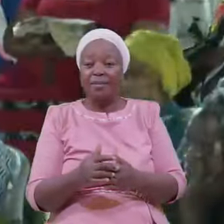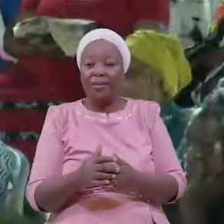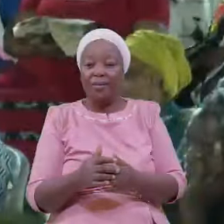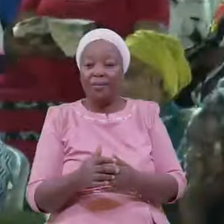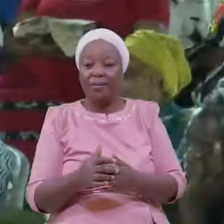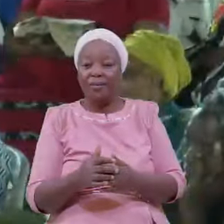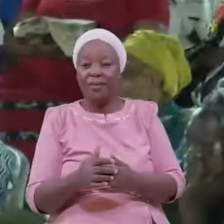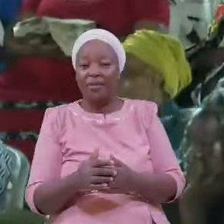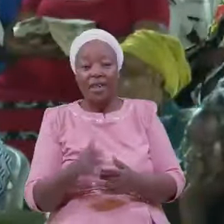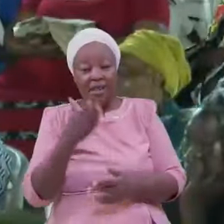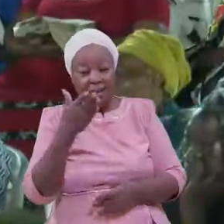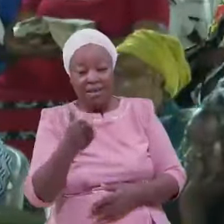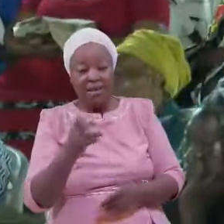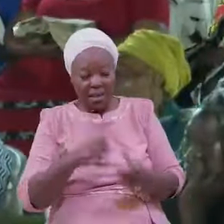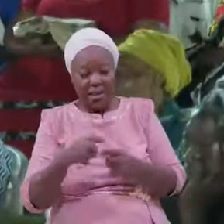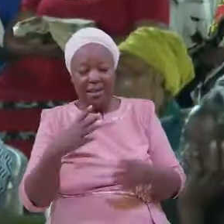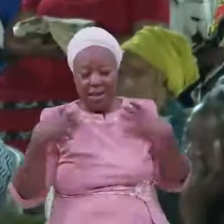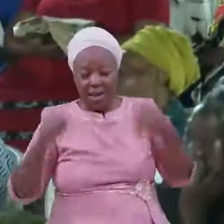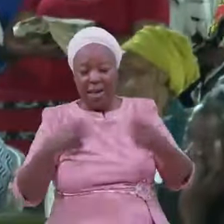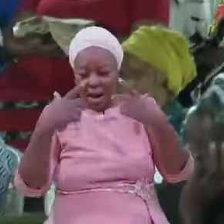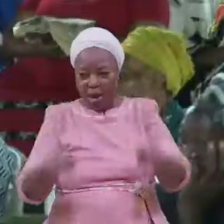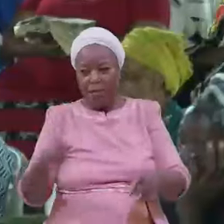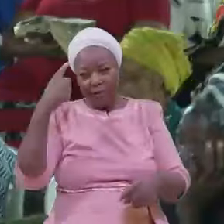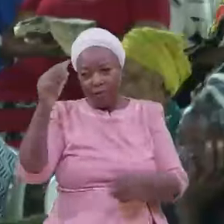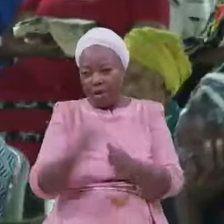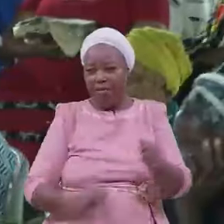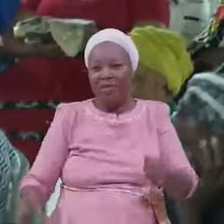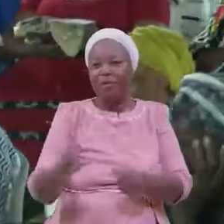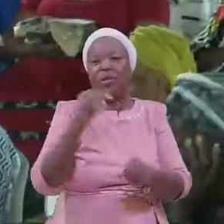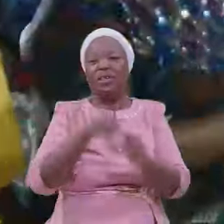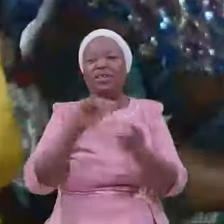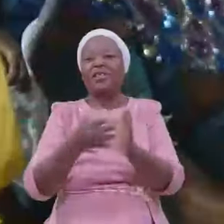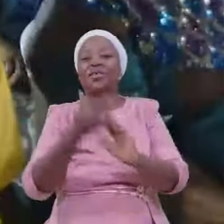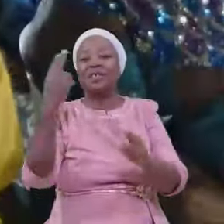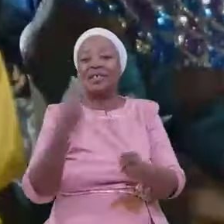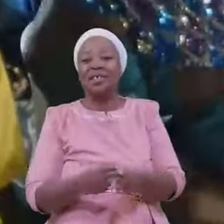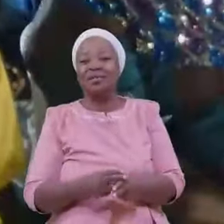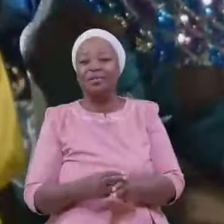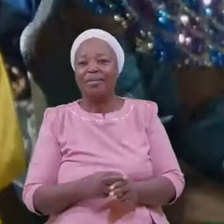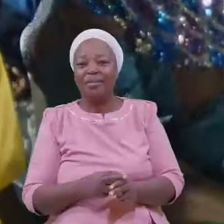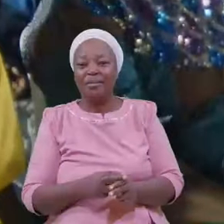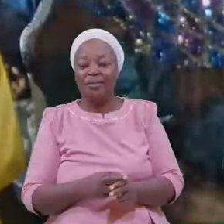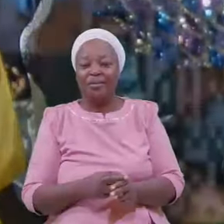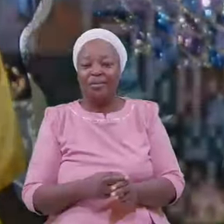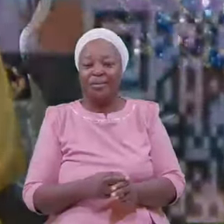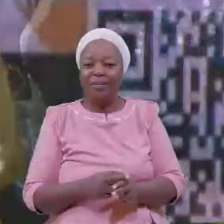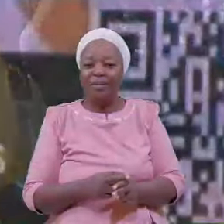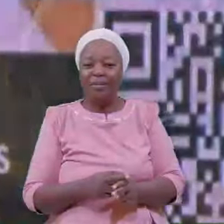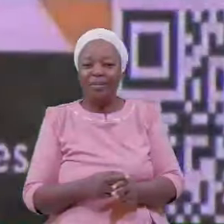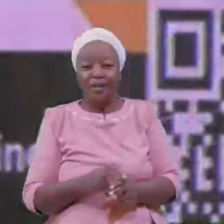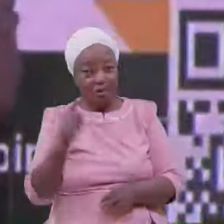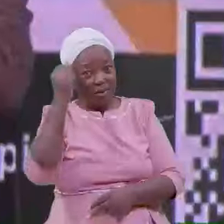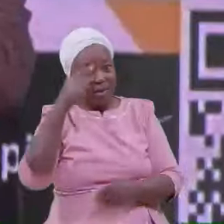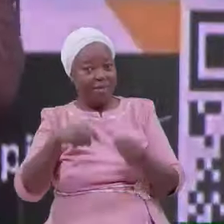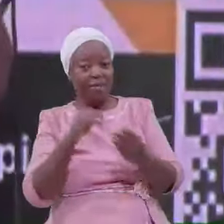The healing takes place for everyone. At ang pagpapagaling ay mararanasan ng bawat isa. Think about it.